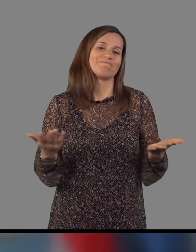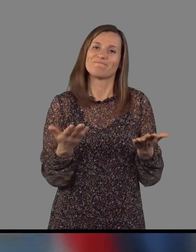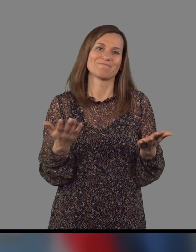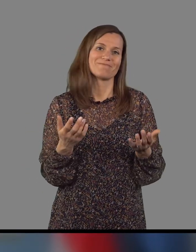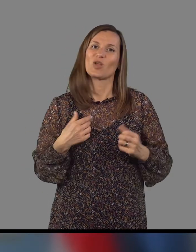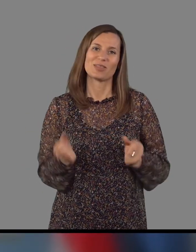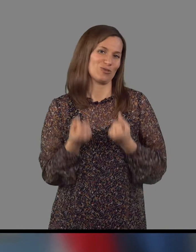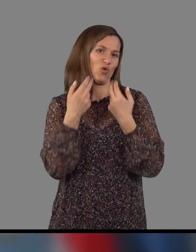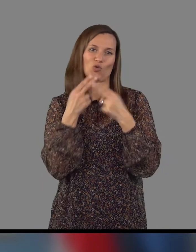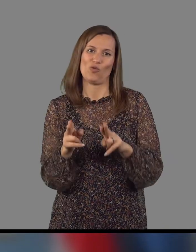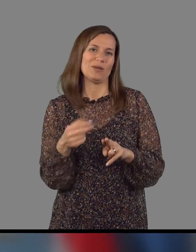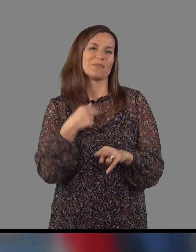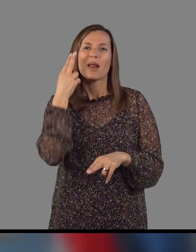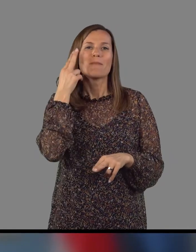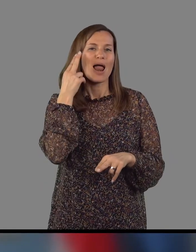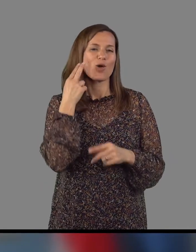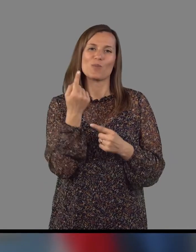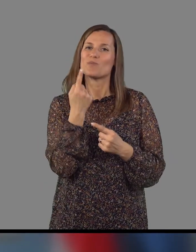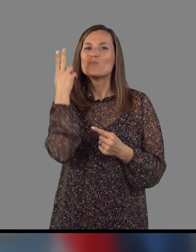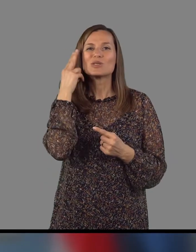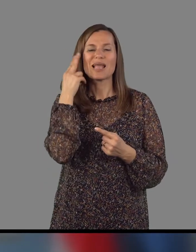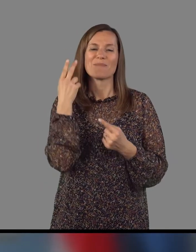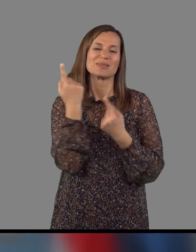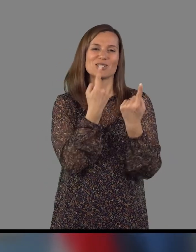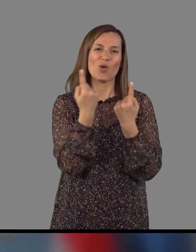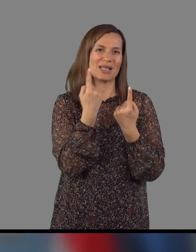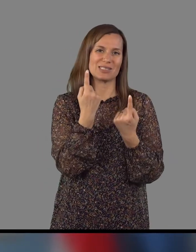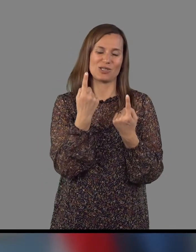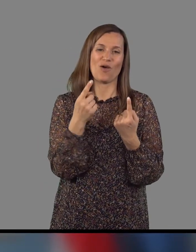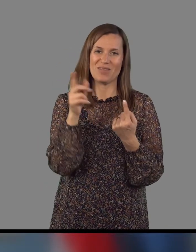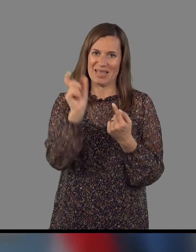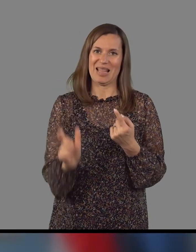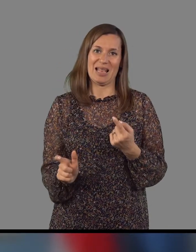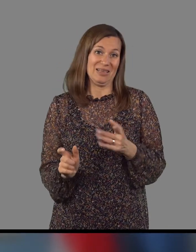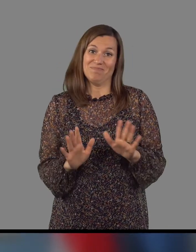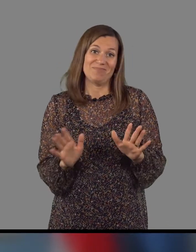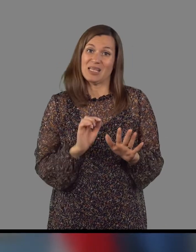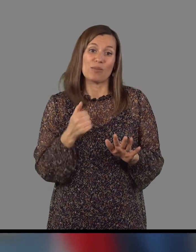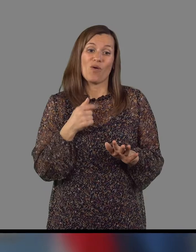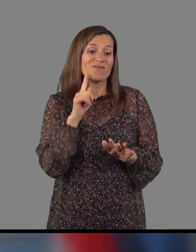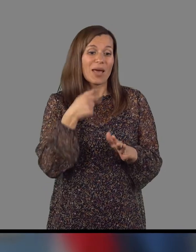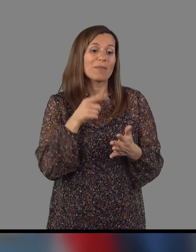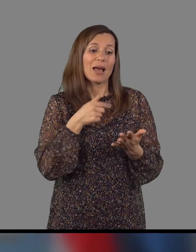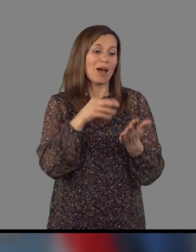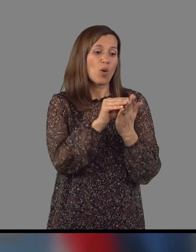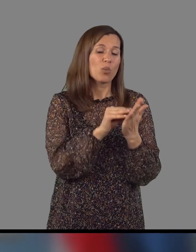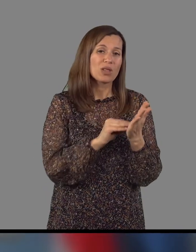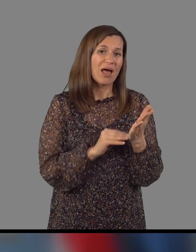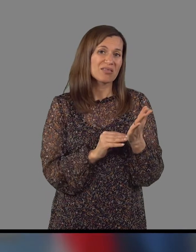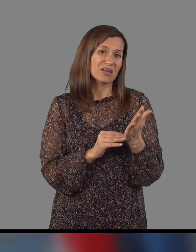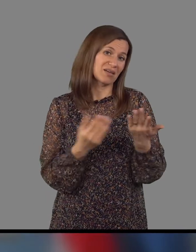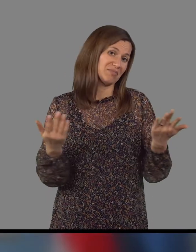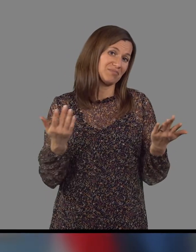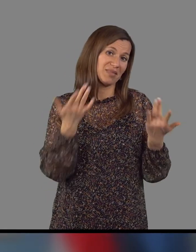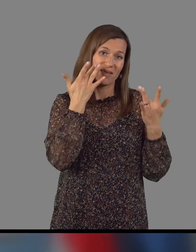To vam pa težko rečem, ker premalo poznam situacijo lokalno v Italiji, to pač, kar imamo mi podatke, ne vem, koliko je kaj